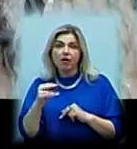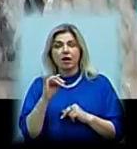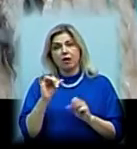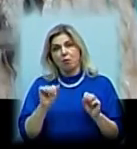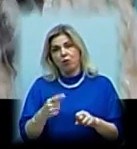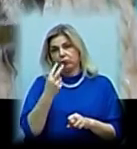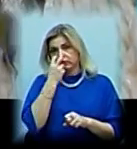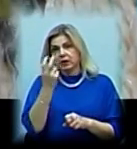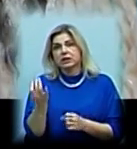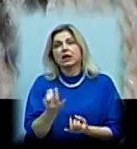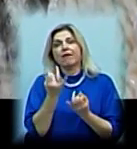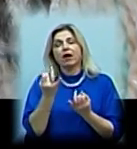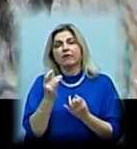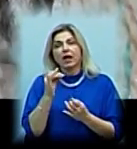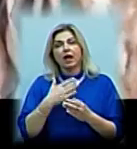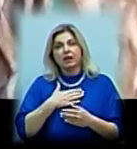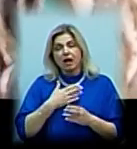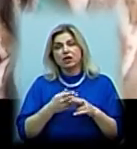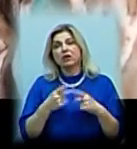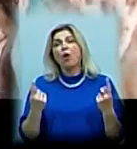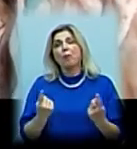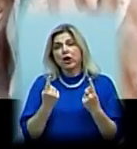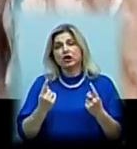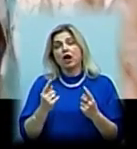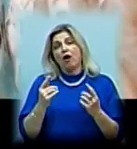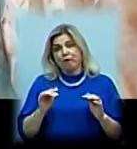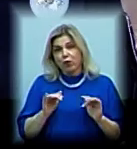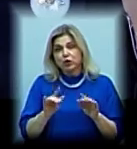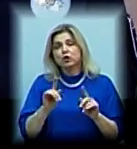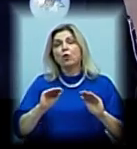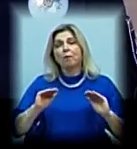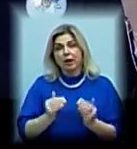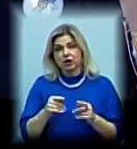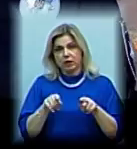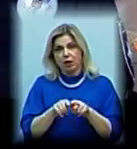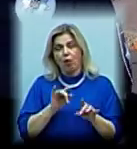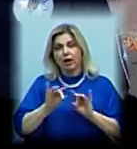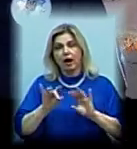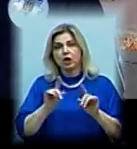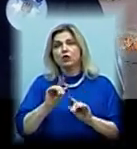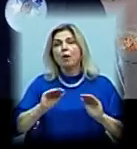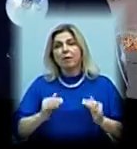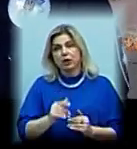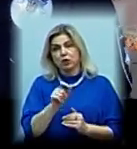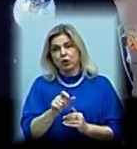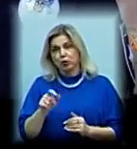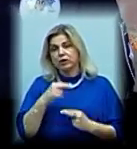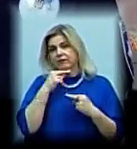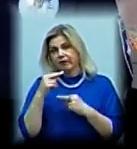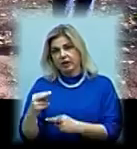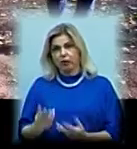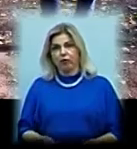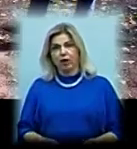цим зацікавитись. Наша задача – це превентивна функція для того, щоб зменшити даної реклами, для того, щоб менше людей на неї звертали